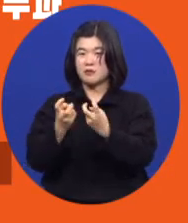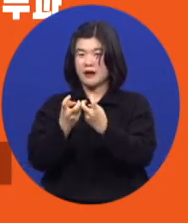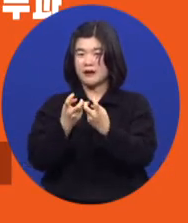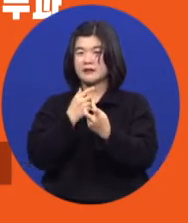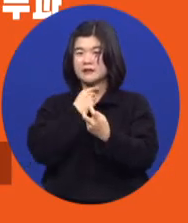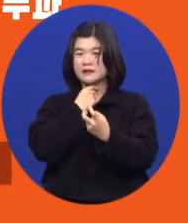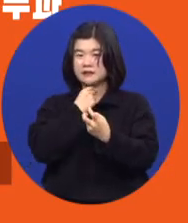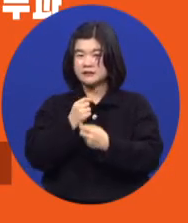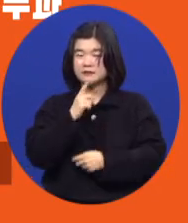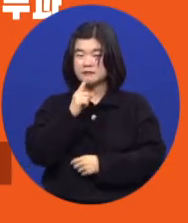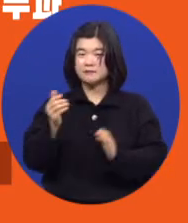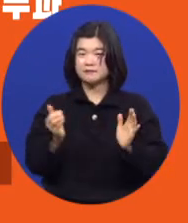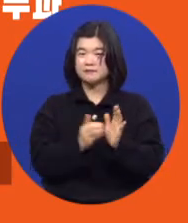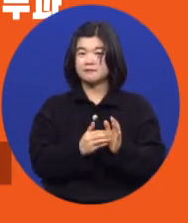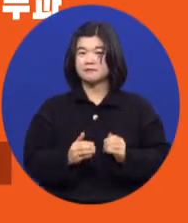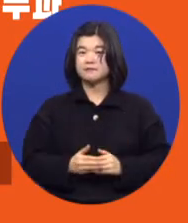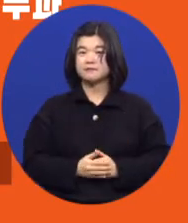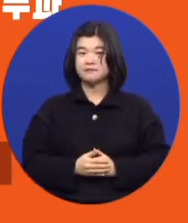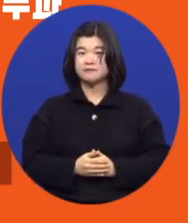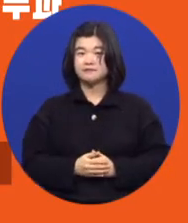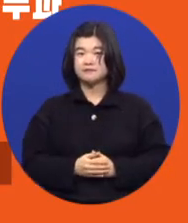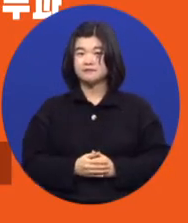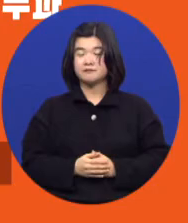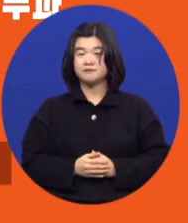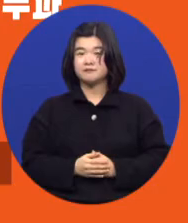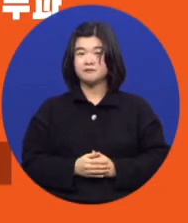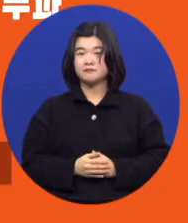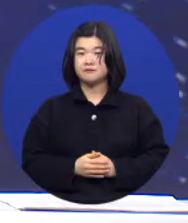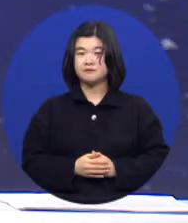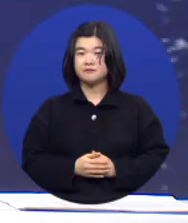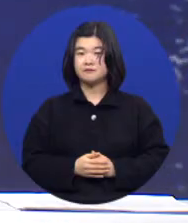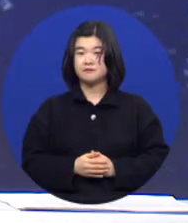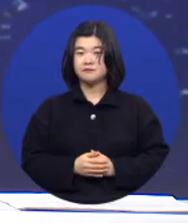선호한다는 입장입니다. MBC 뉴스 권혁태입니다.